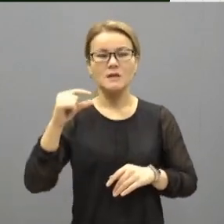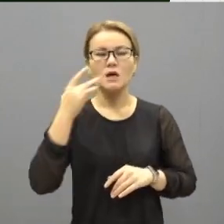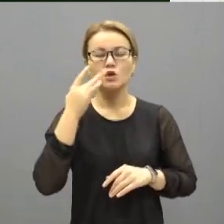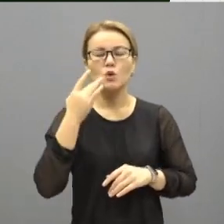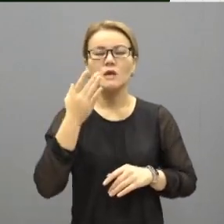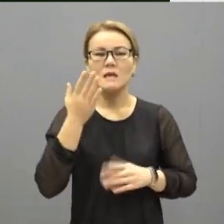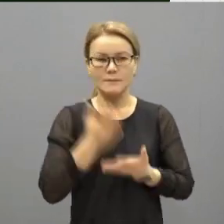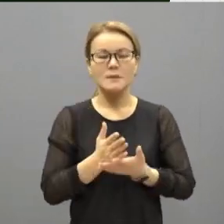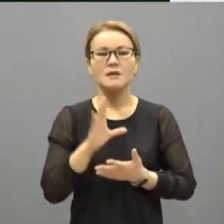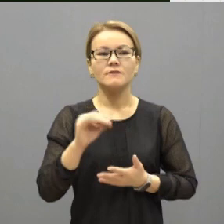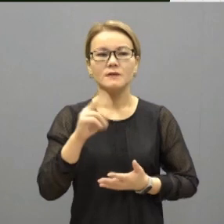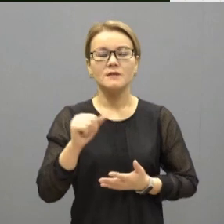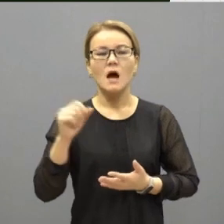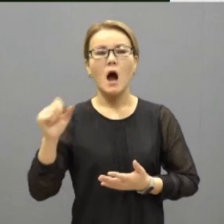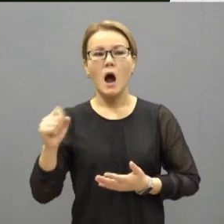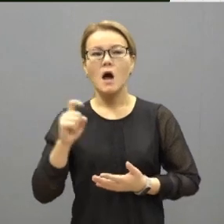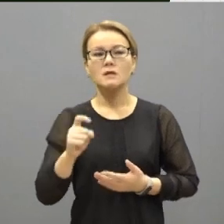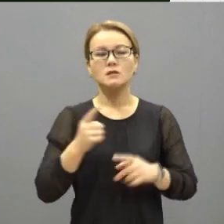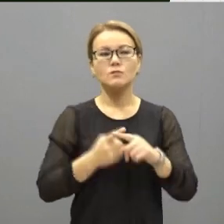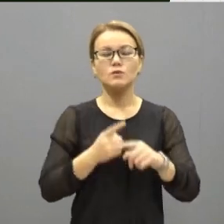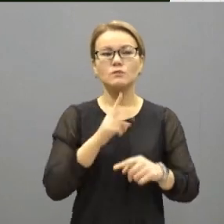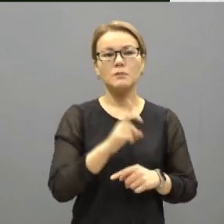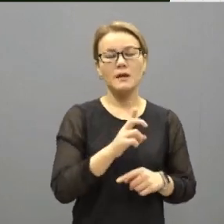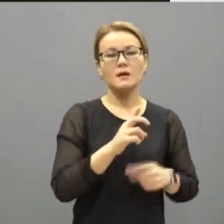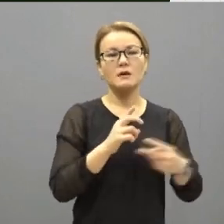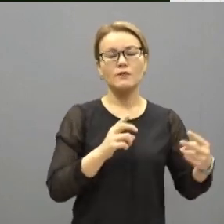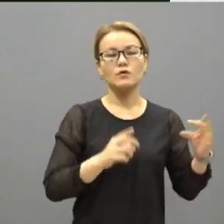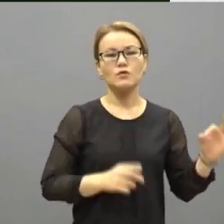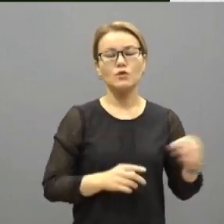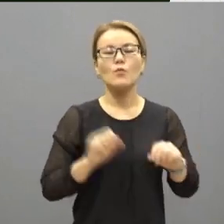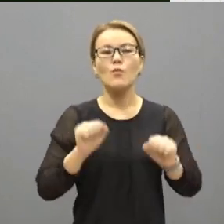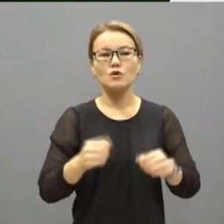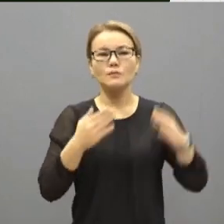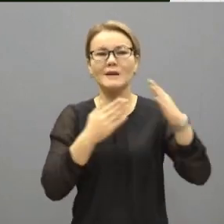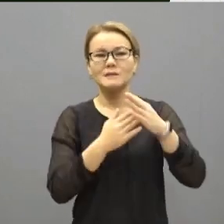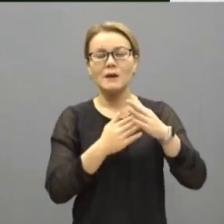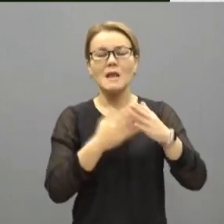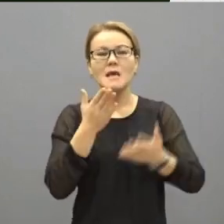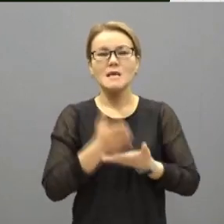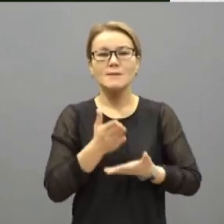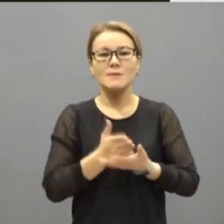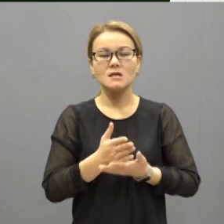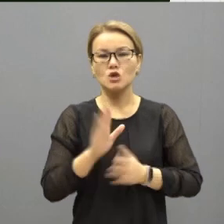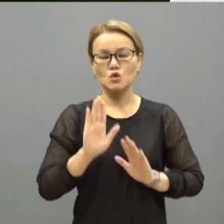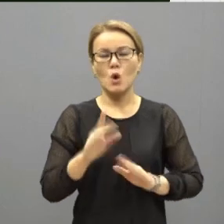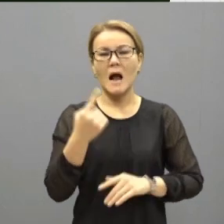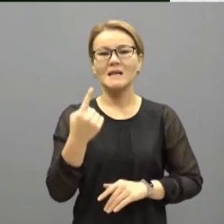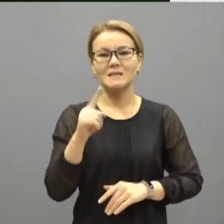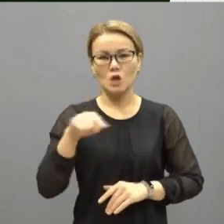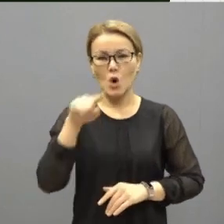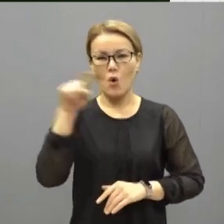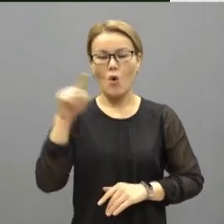имеет вид ах плюс b равно нулю, может максимально иметь только один